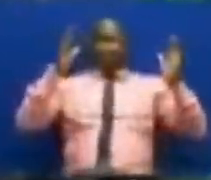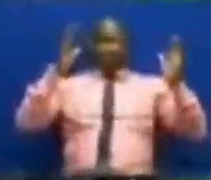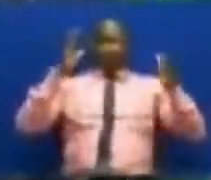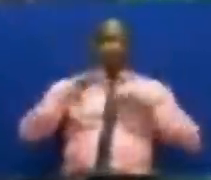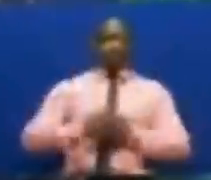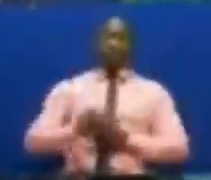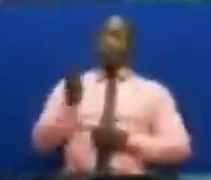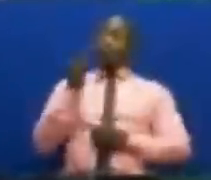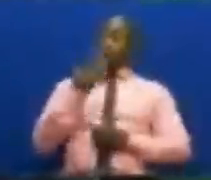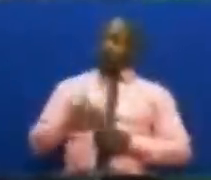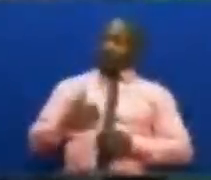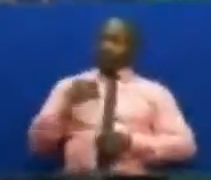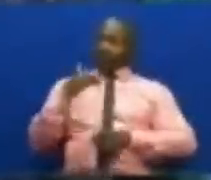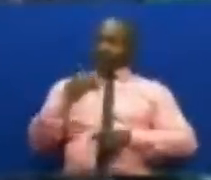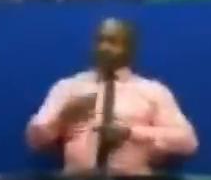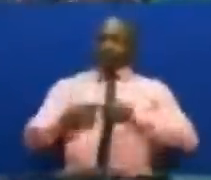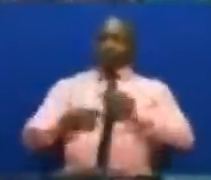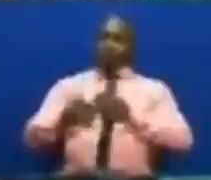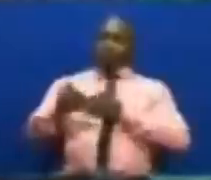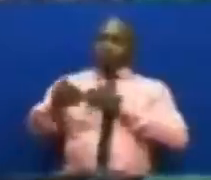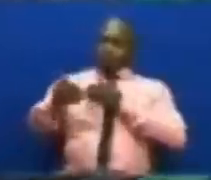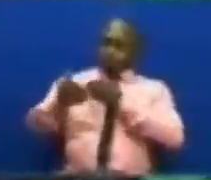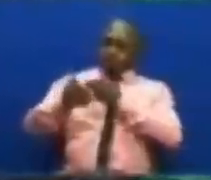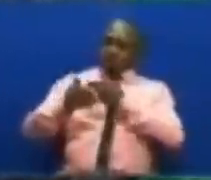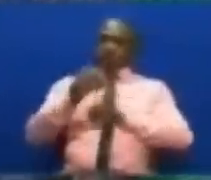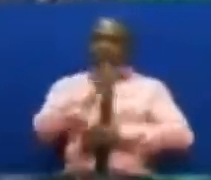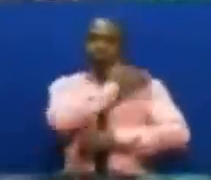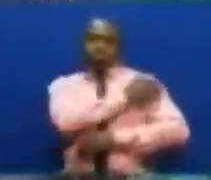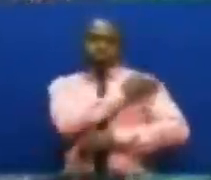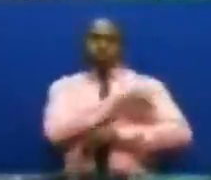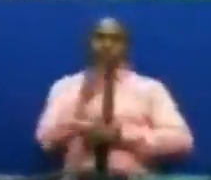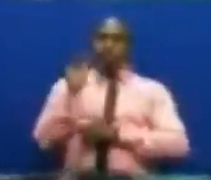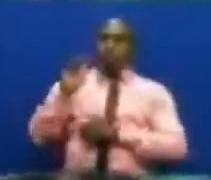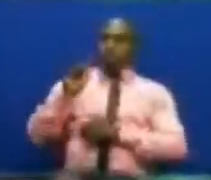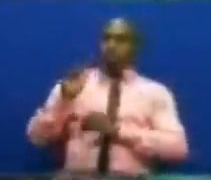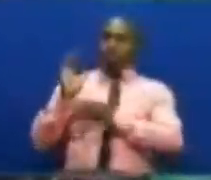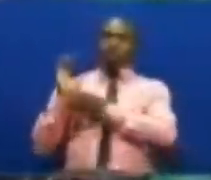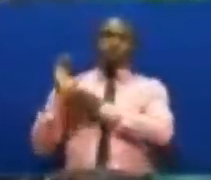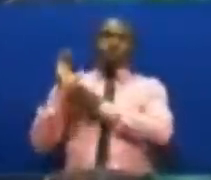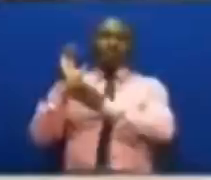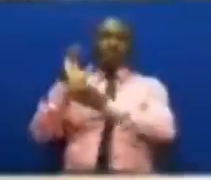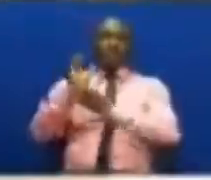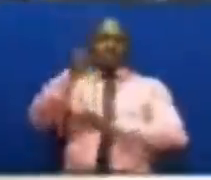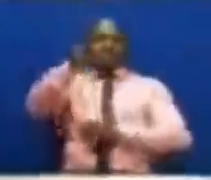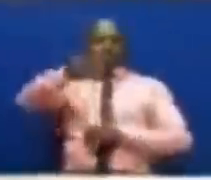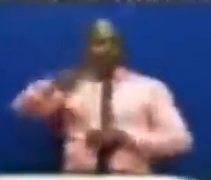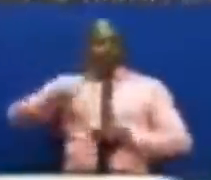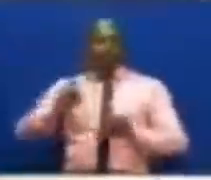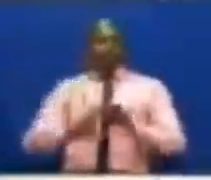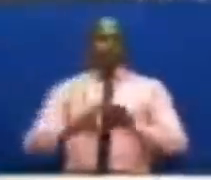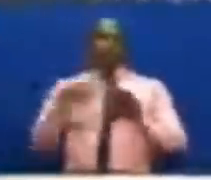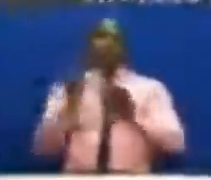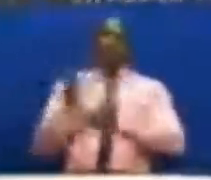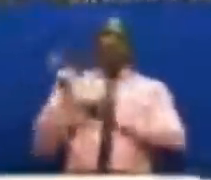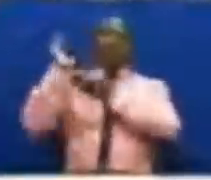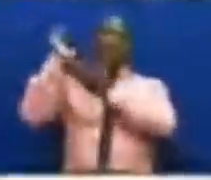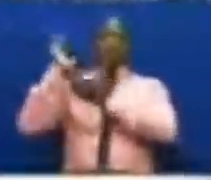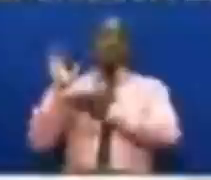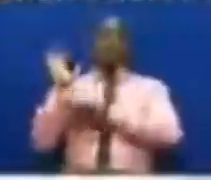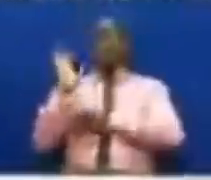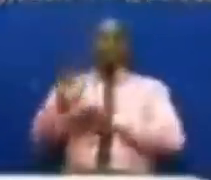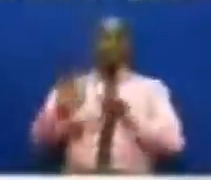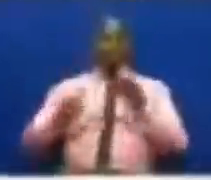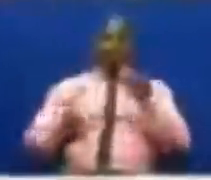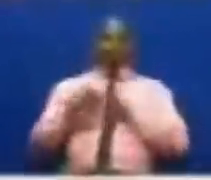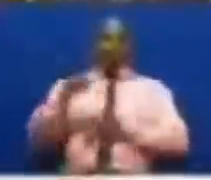Tunataka tusogeze huduma ya usafiri na usafirishaji wa watu na mizigo yao kutoka eneo moja